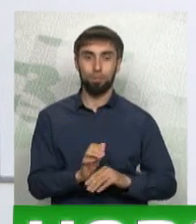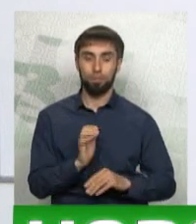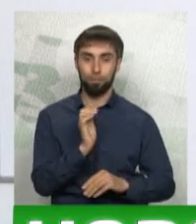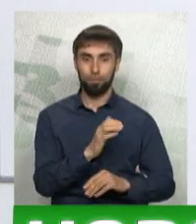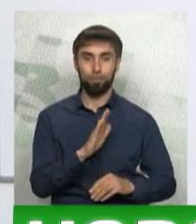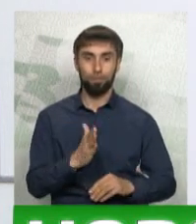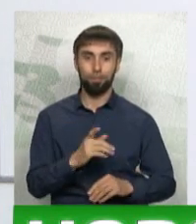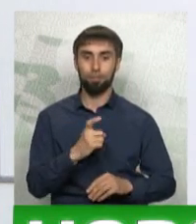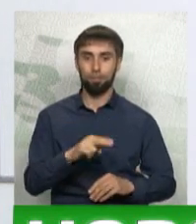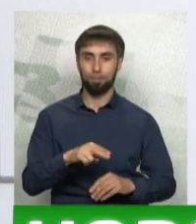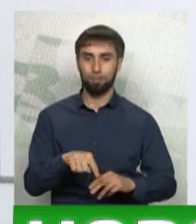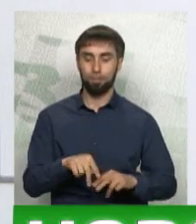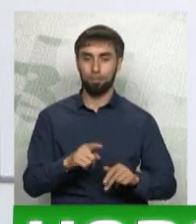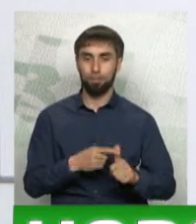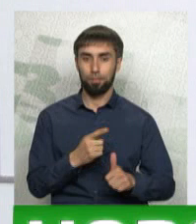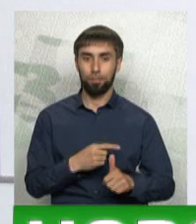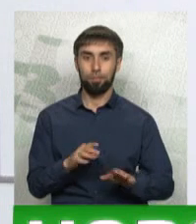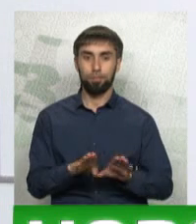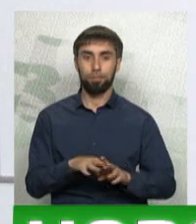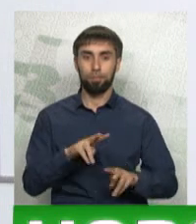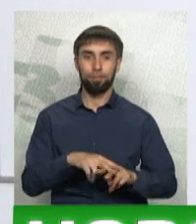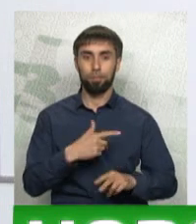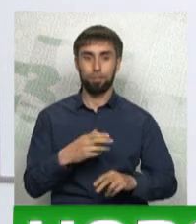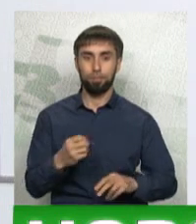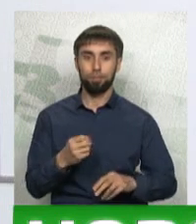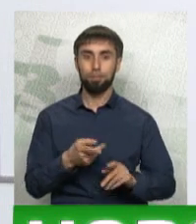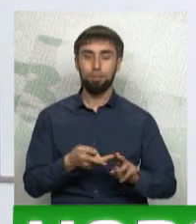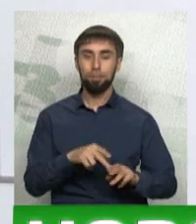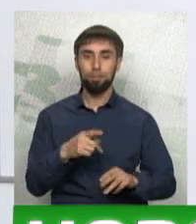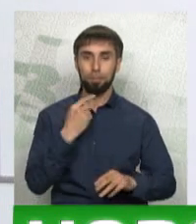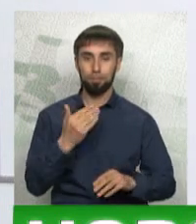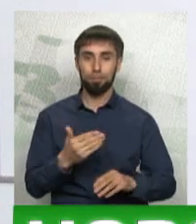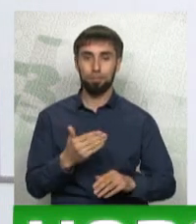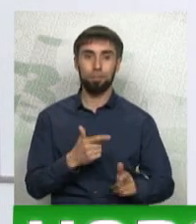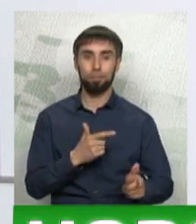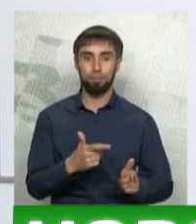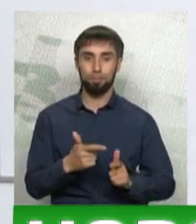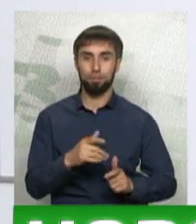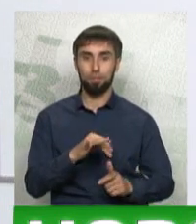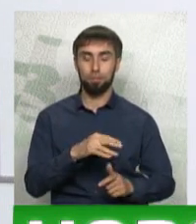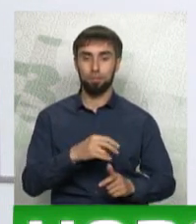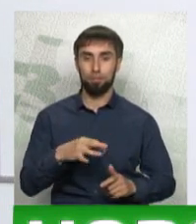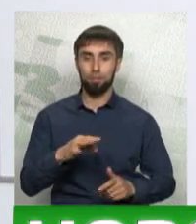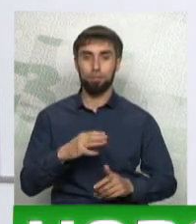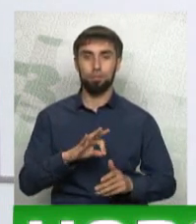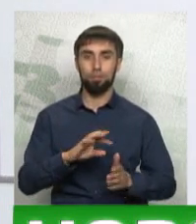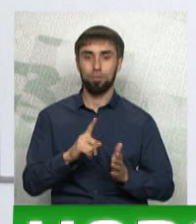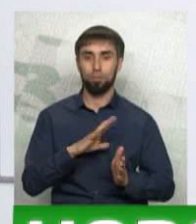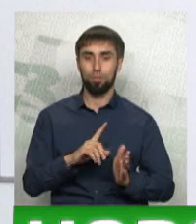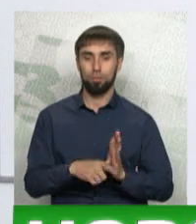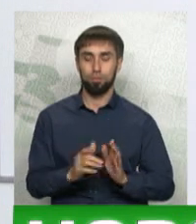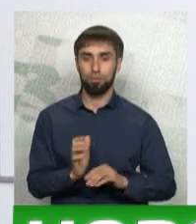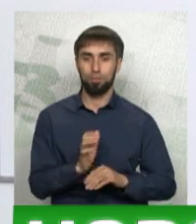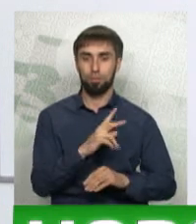значит, в хаб. Хаб – это такое место, где эту кровь, значит, подготавливают именно к долгой перевозке, ну,